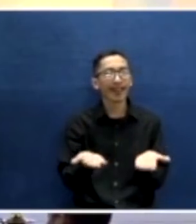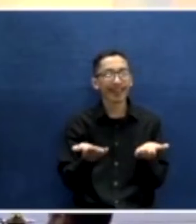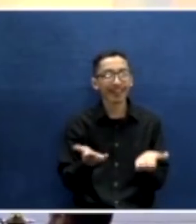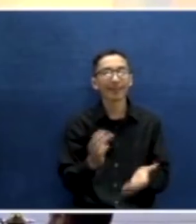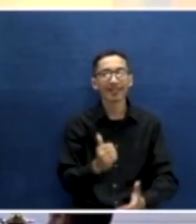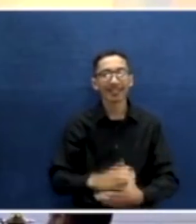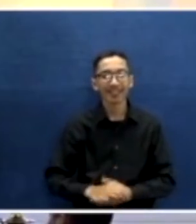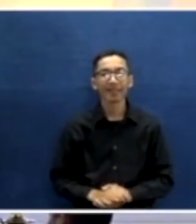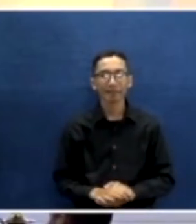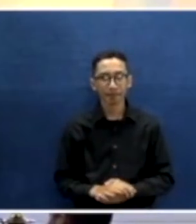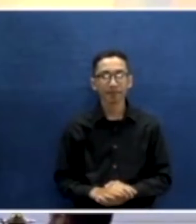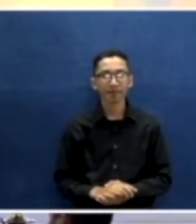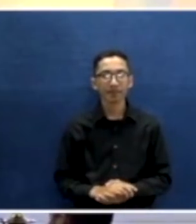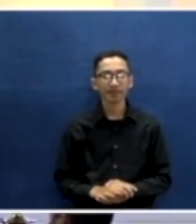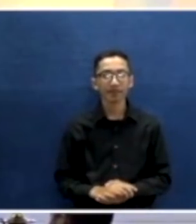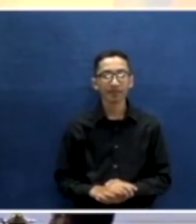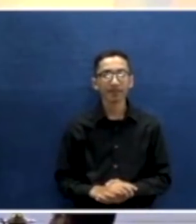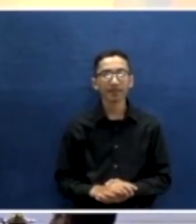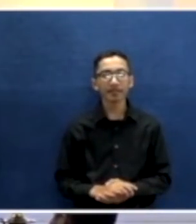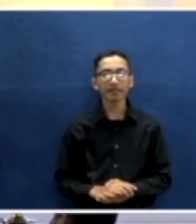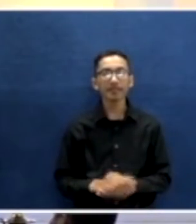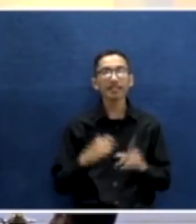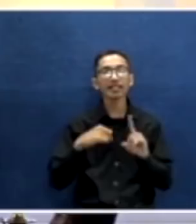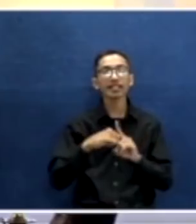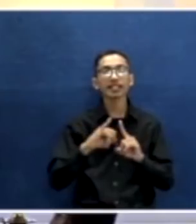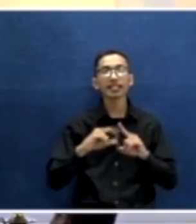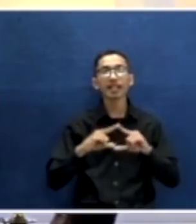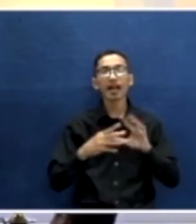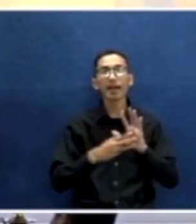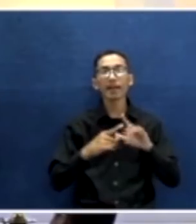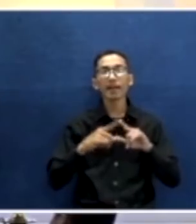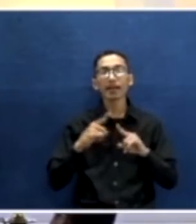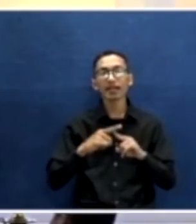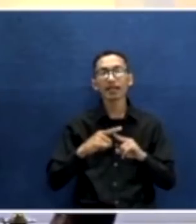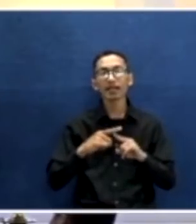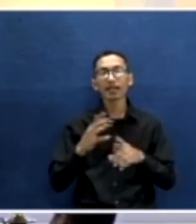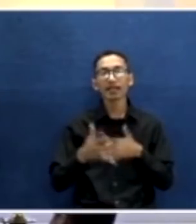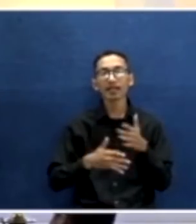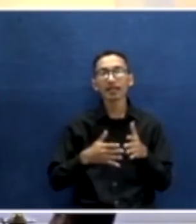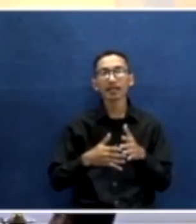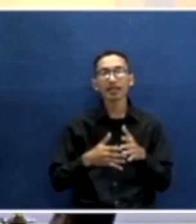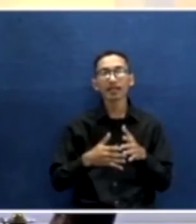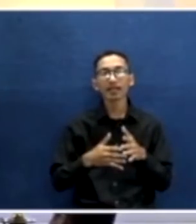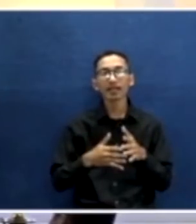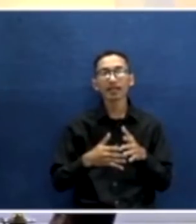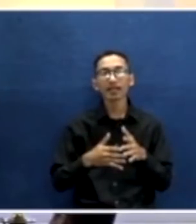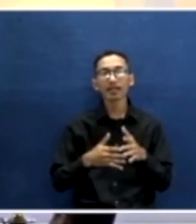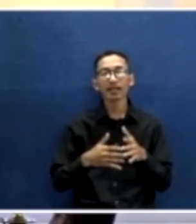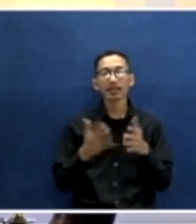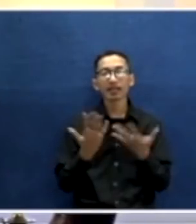akan tertambat di pengadilan akhirat ketika Allah detail akan mengatur kita dari mana kamu dapatkan dan bagaimana Kamu membelanjakannya